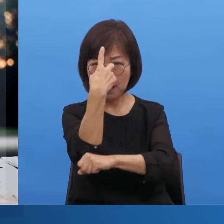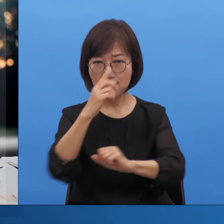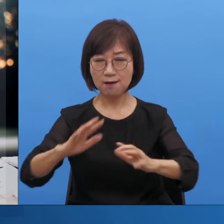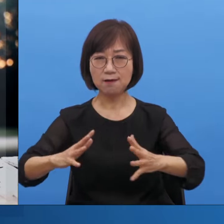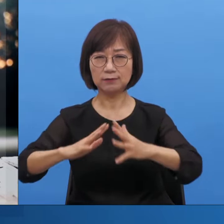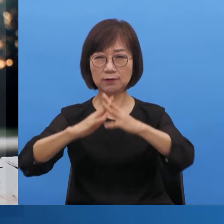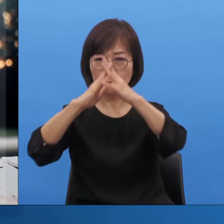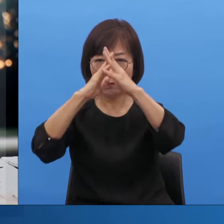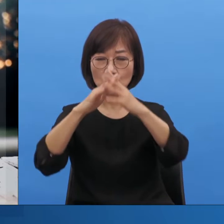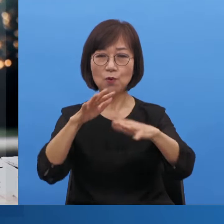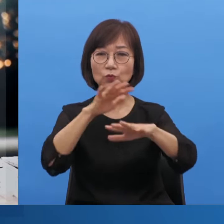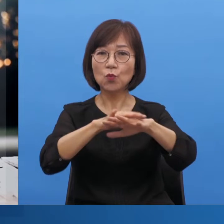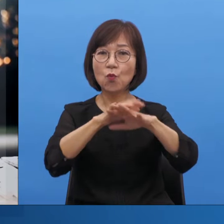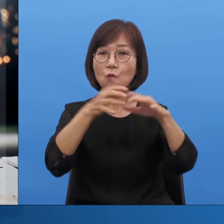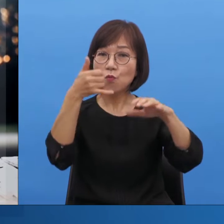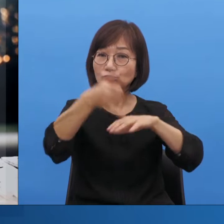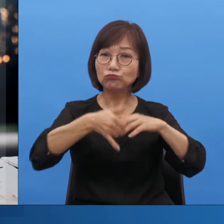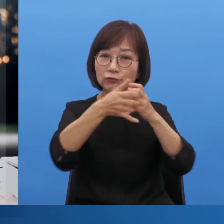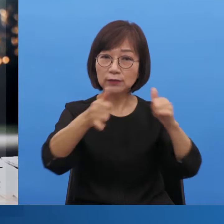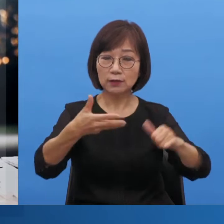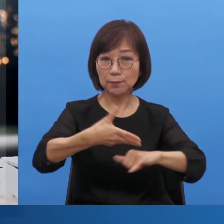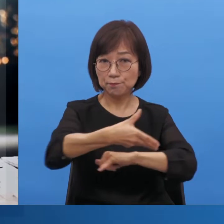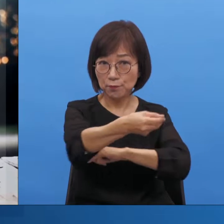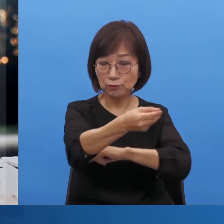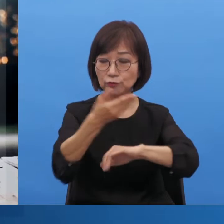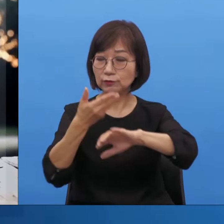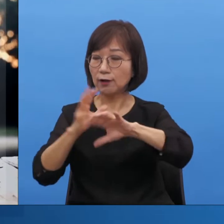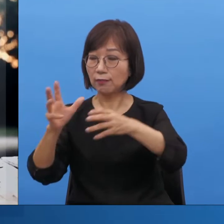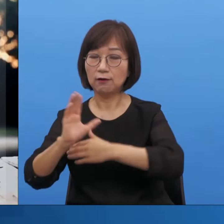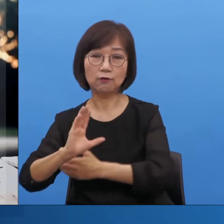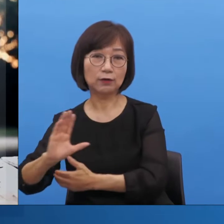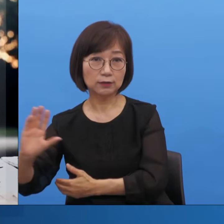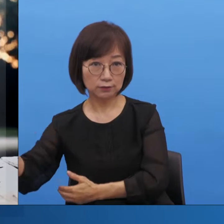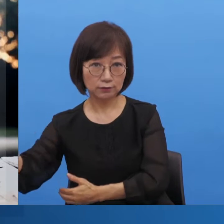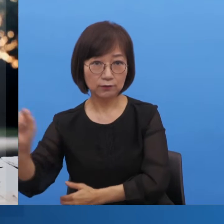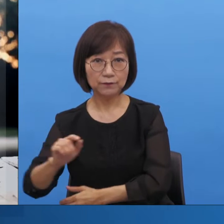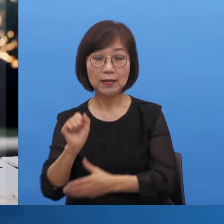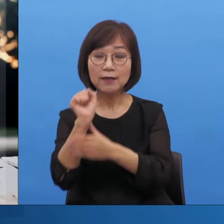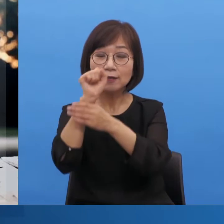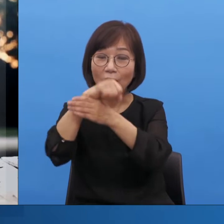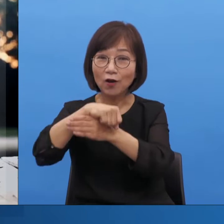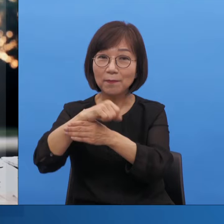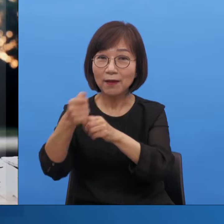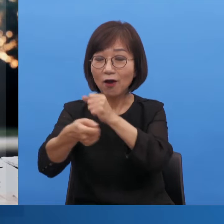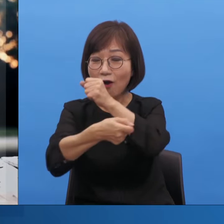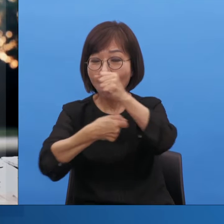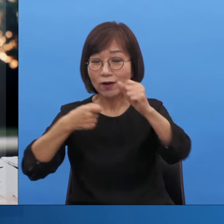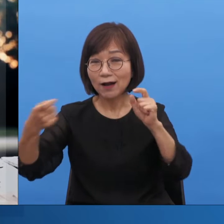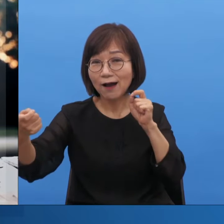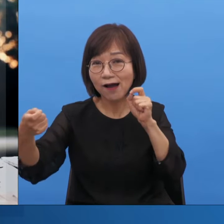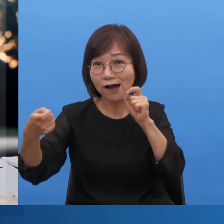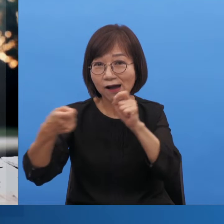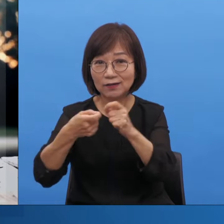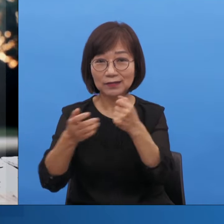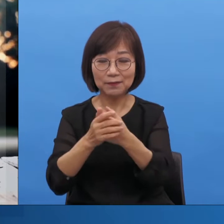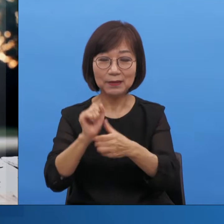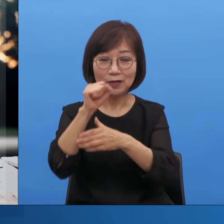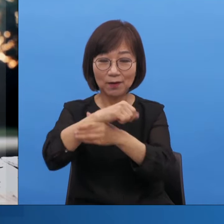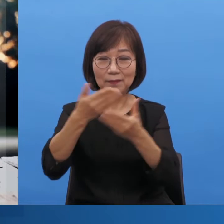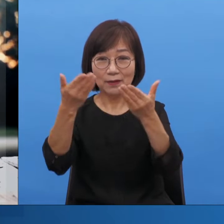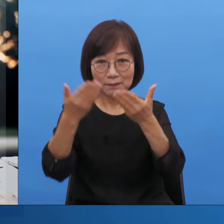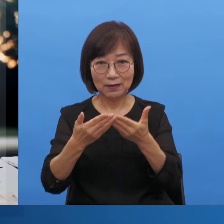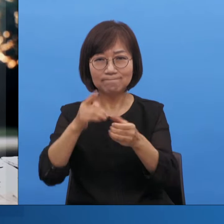망대를 짓고 농부들에게 새로 주고 타국에 갔더니 열매 거둘 때가 가까움에 그